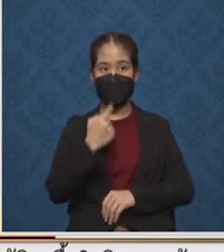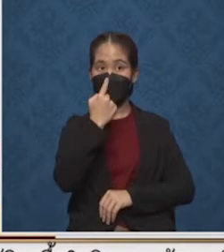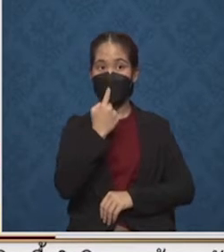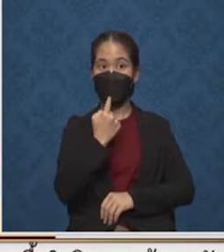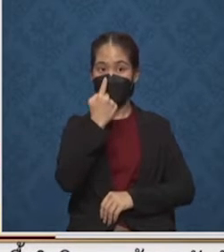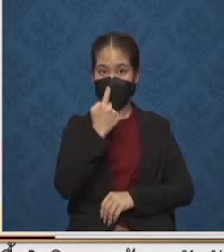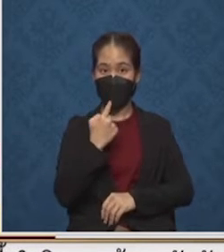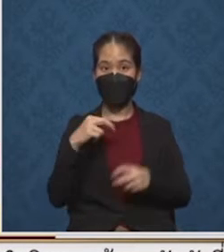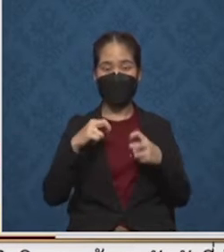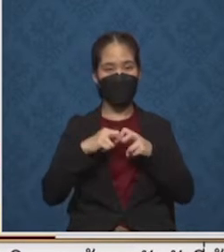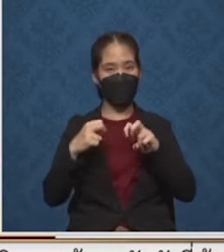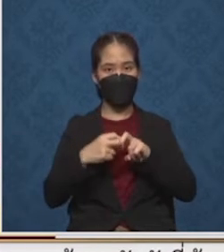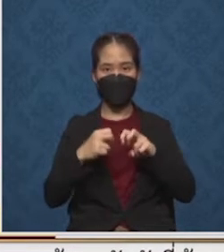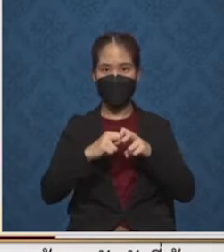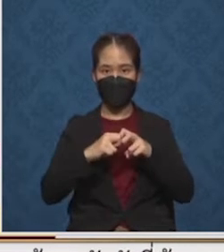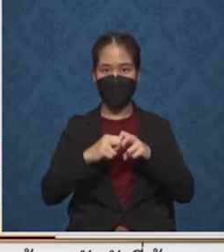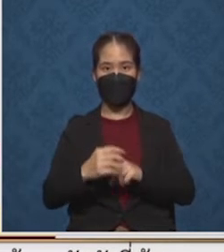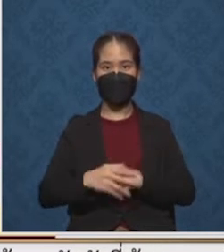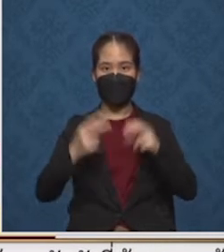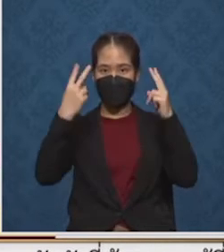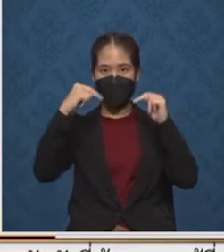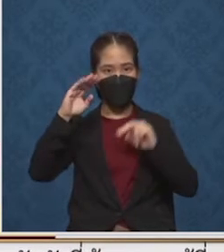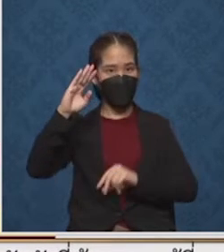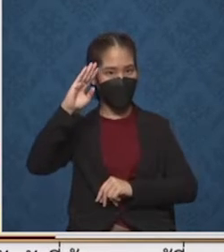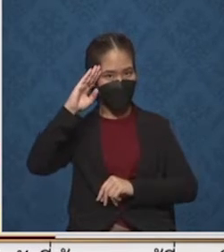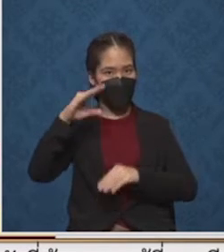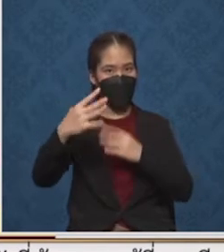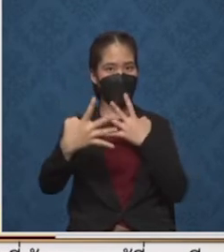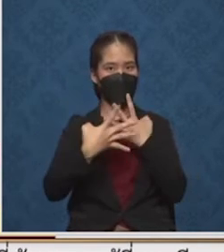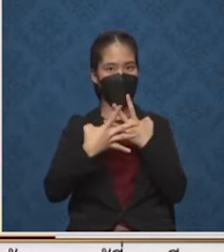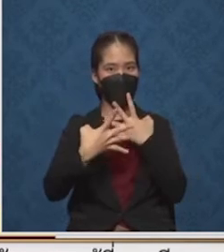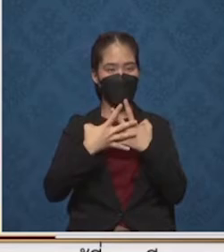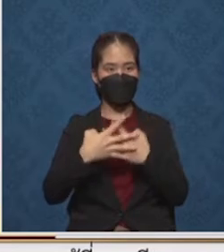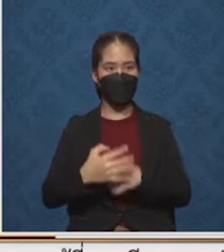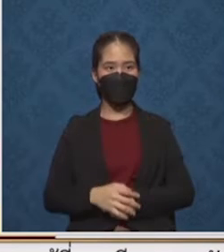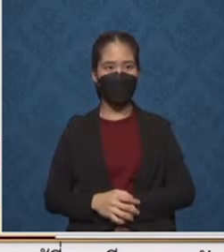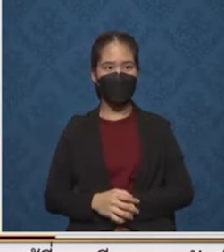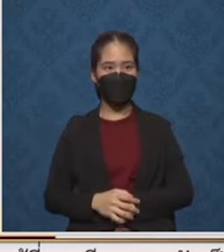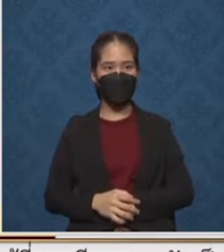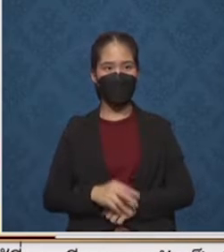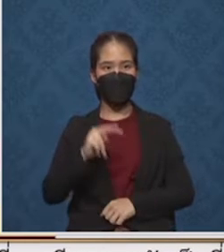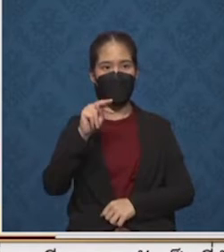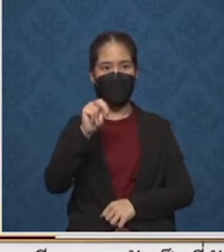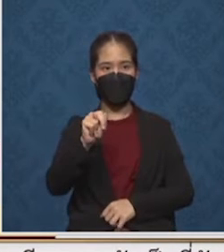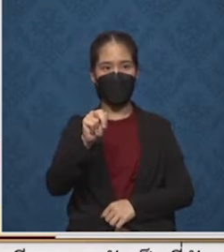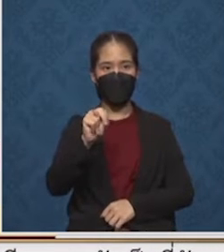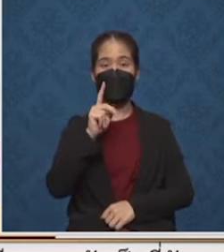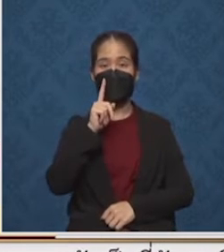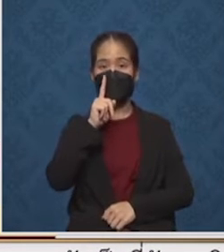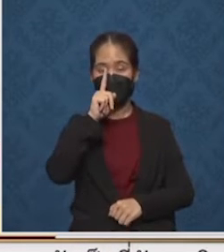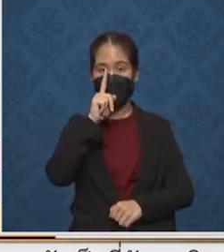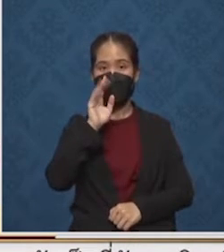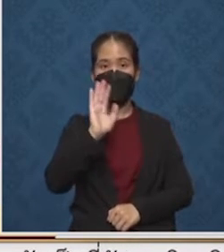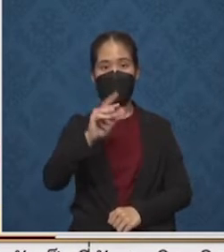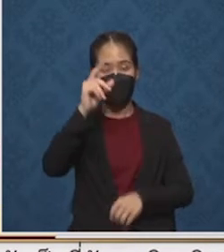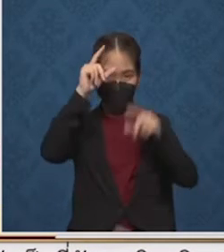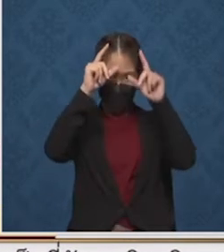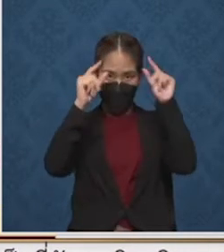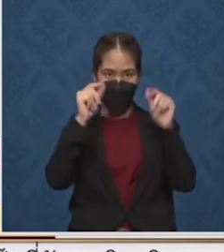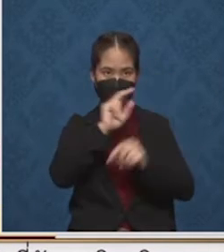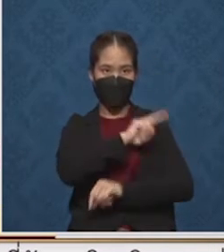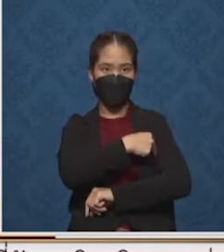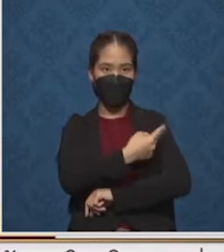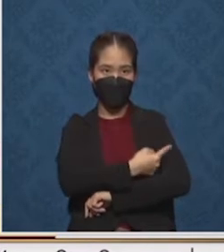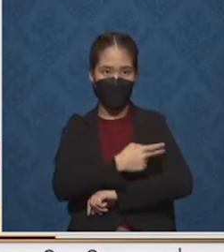ก็คือตัวเจ้าปัญหาที่จะทำให้ผู้ใดประยุทธ์ติดคุกอาเล่อโซฟาเรนเจอร์จะบอกให้คำรับหมอและพยาบาลใช้